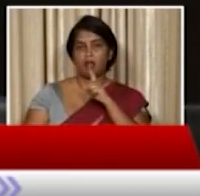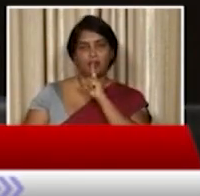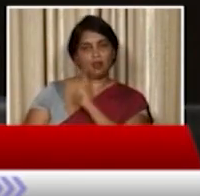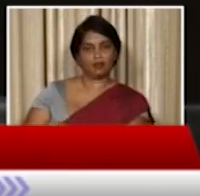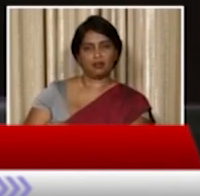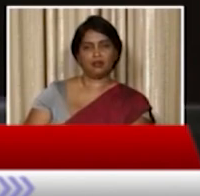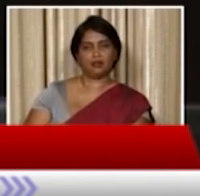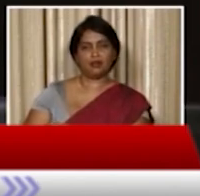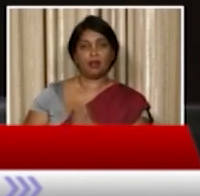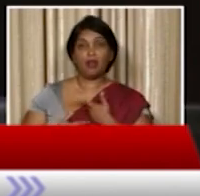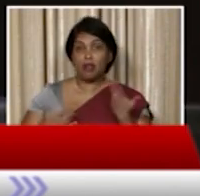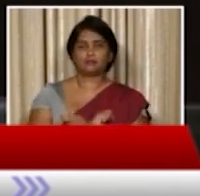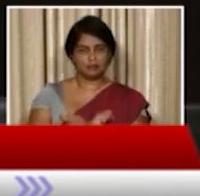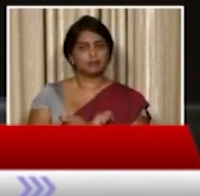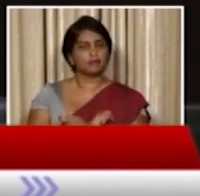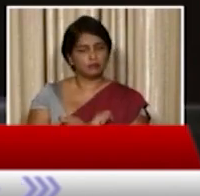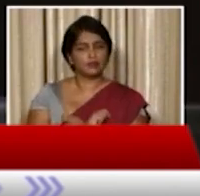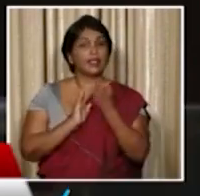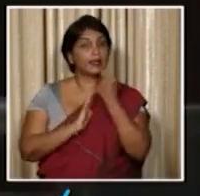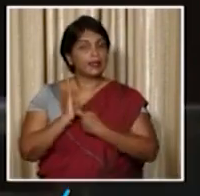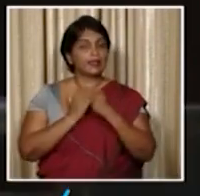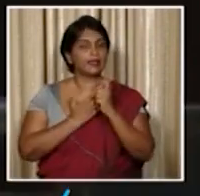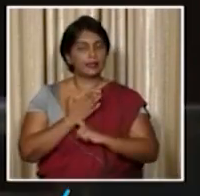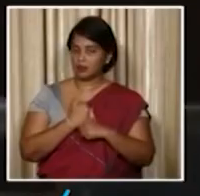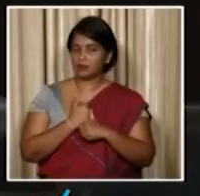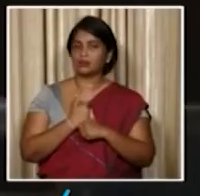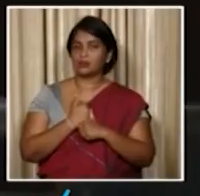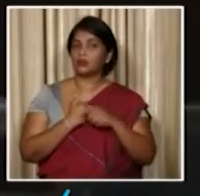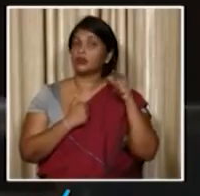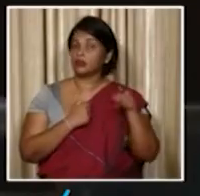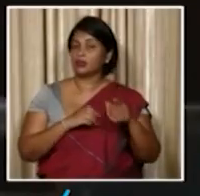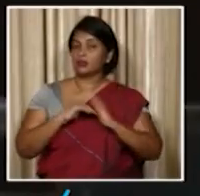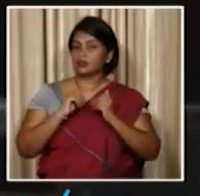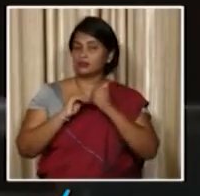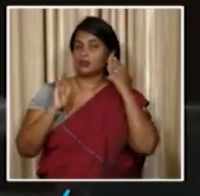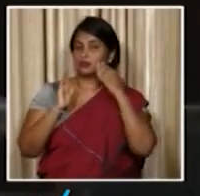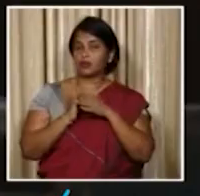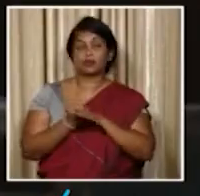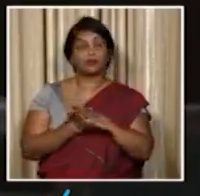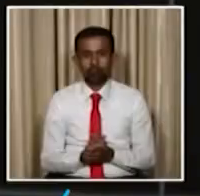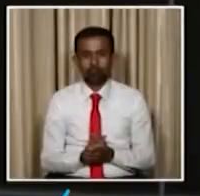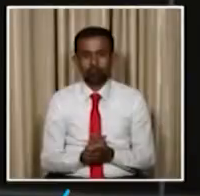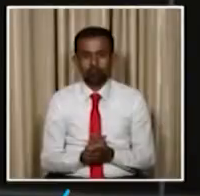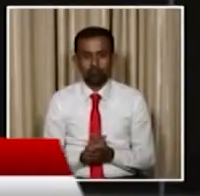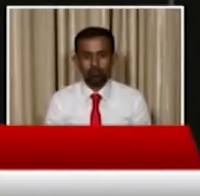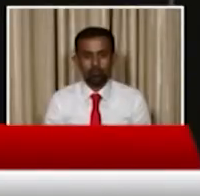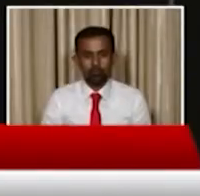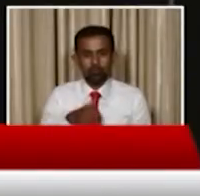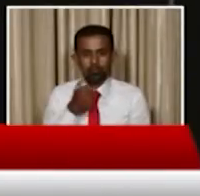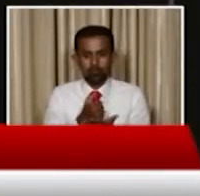එහෙම වක් කියන්නේ නැහැ කියලා කියනවනම් අපි නීති රීති සම්තෝෂණය කළා හරි. මේ කාර්යනේ අපි නිවැරදි කළ යුතුමයි. මහා